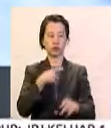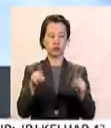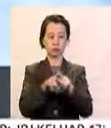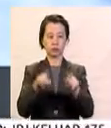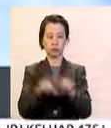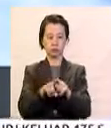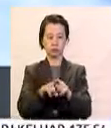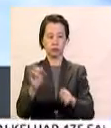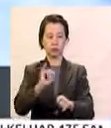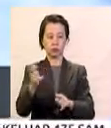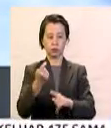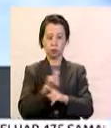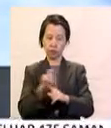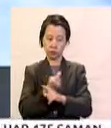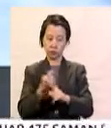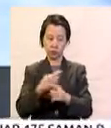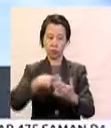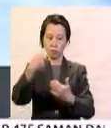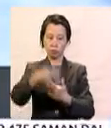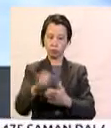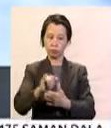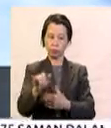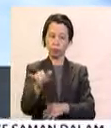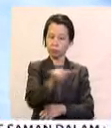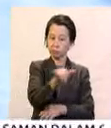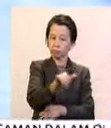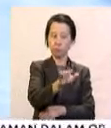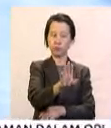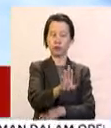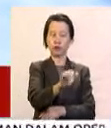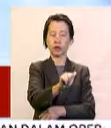macam training program semua sama macam BM.